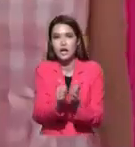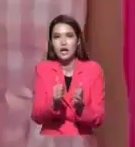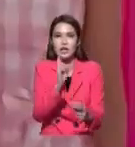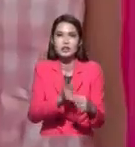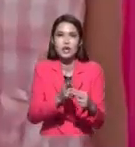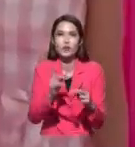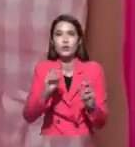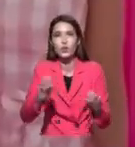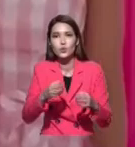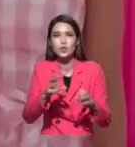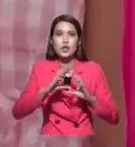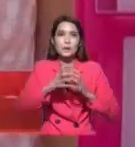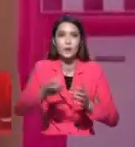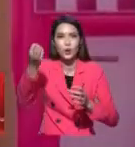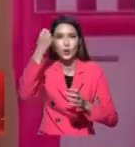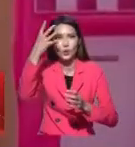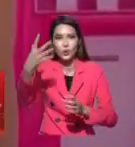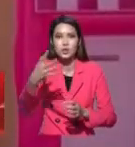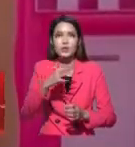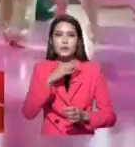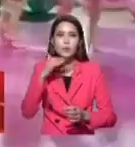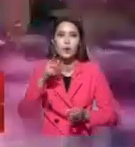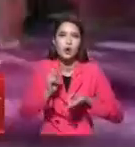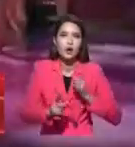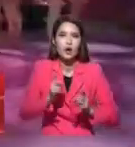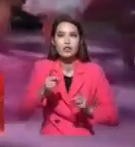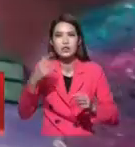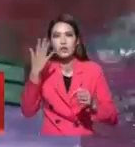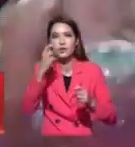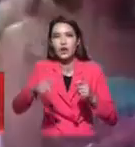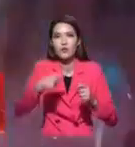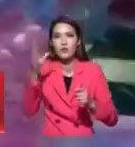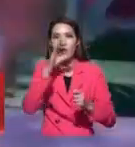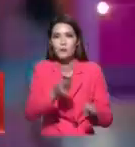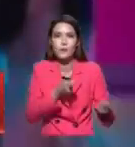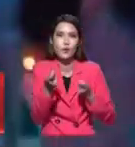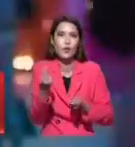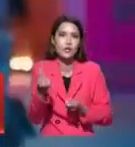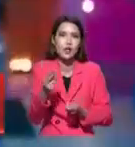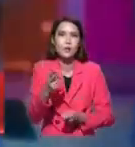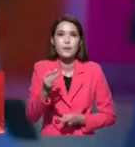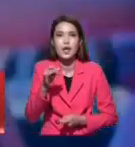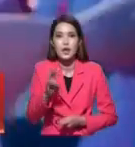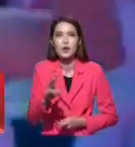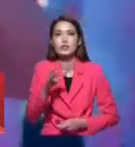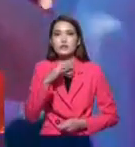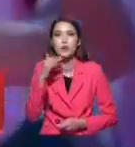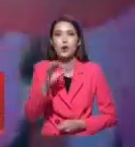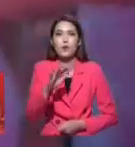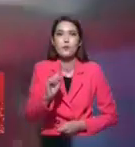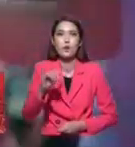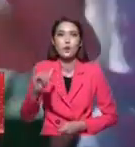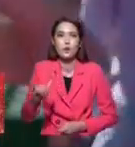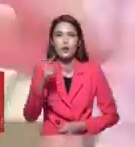доказывают, что существует мир, где умные, трансгрессивные и оригинальные фильмы могут приносить деньги. А у Бейонсе отзывается Опра